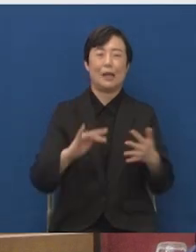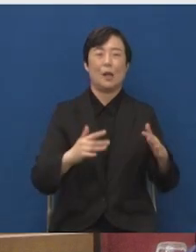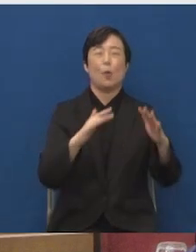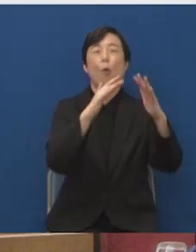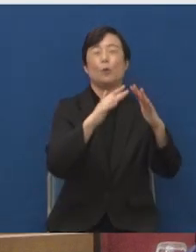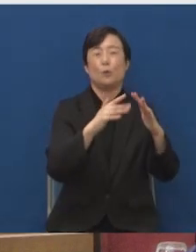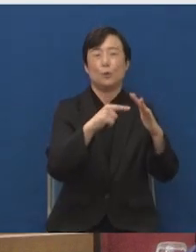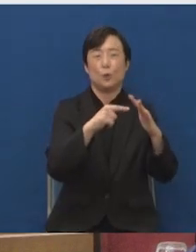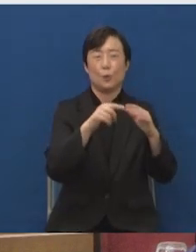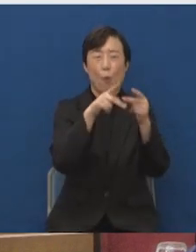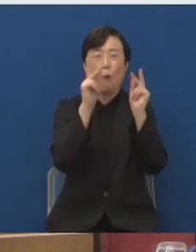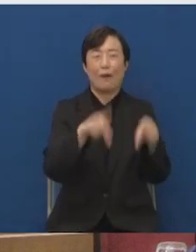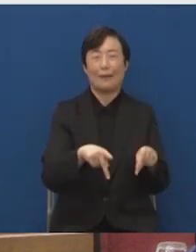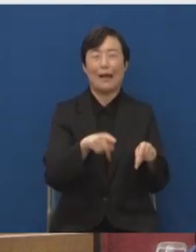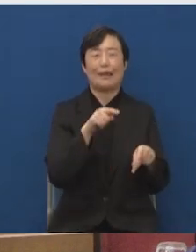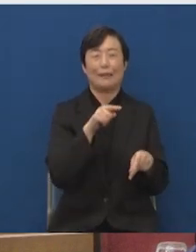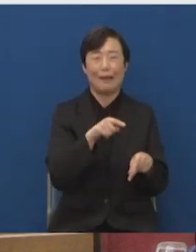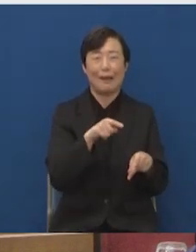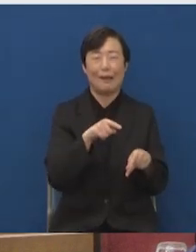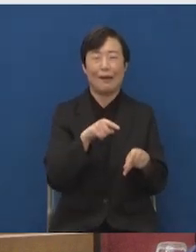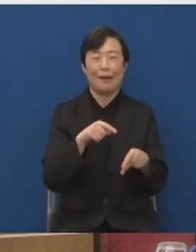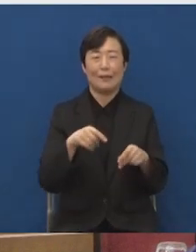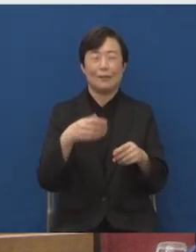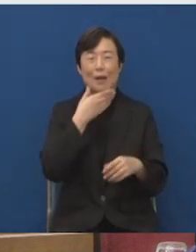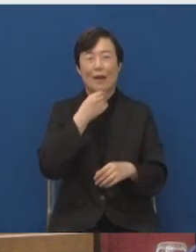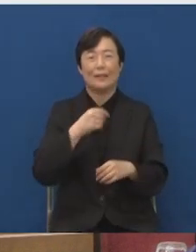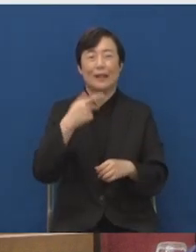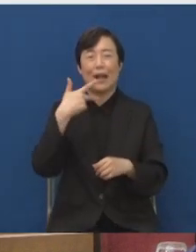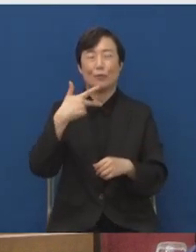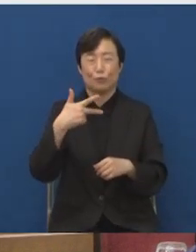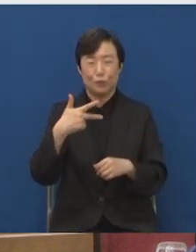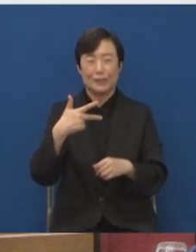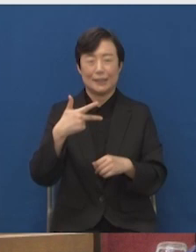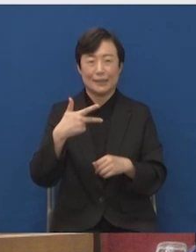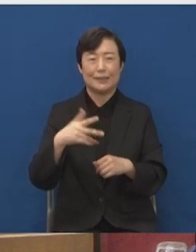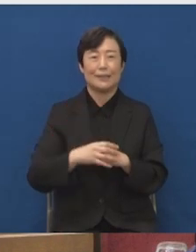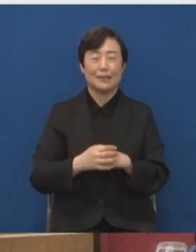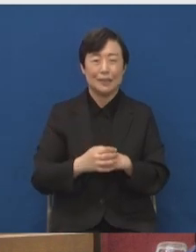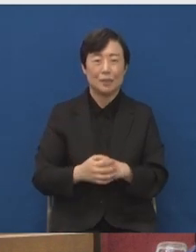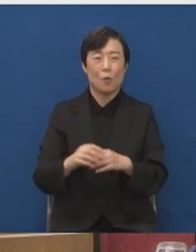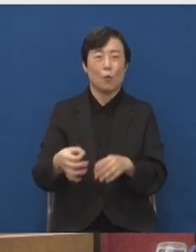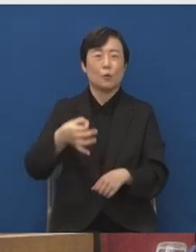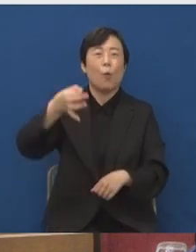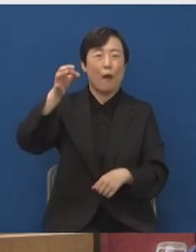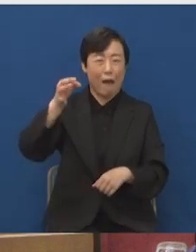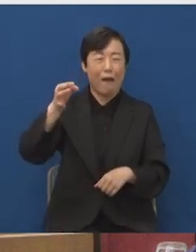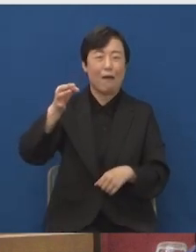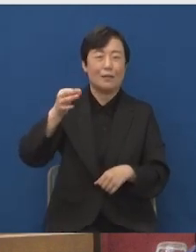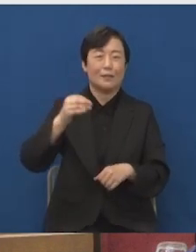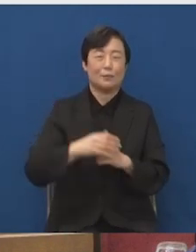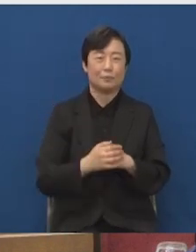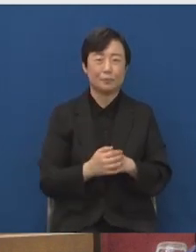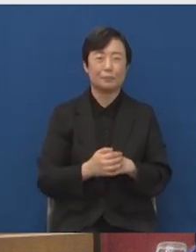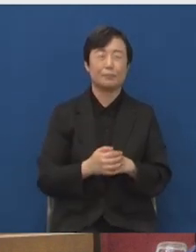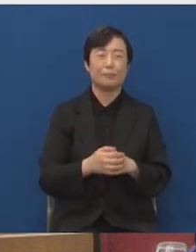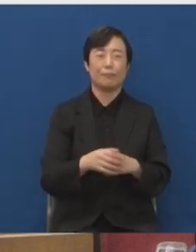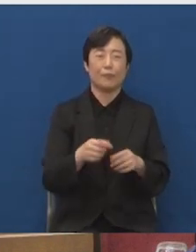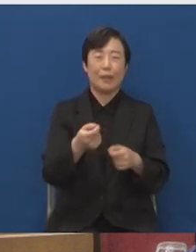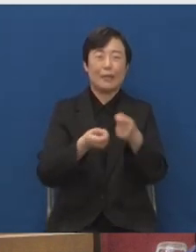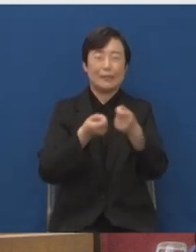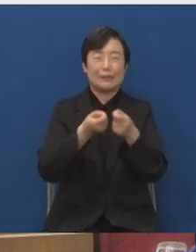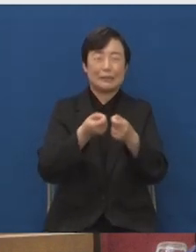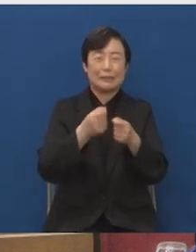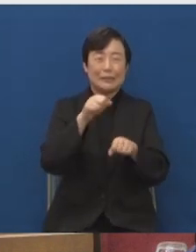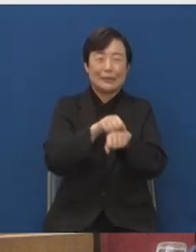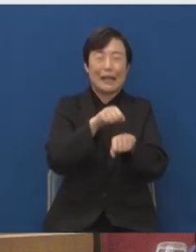後社会福祉関連経費の増加、デフレからインフレへの移行に伴う金利や労務資材単価の上昇、さら